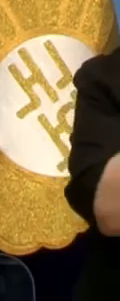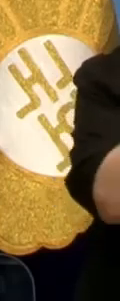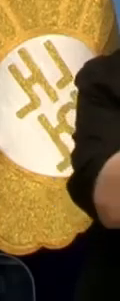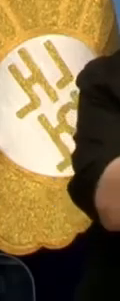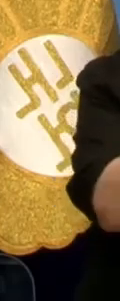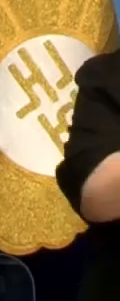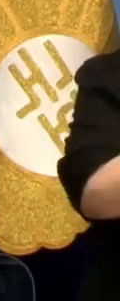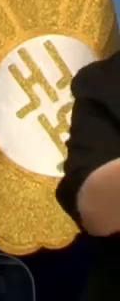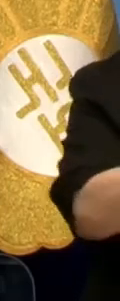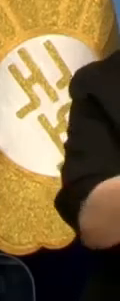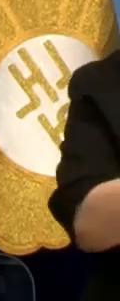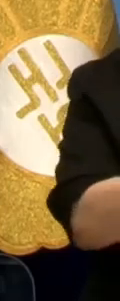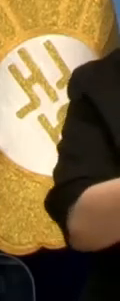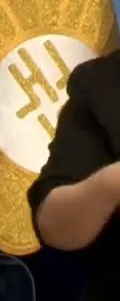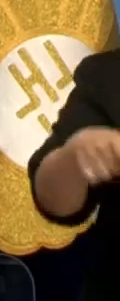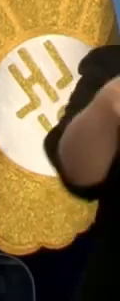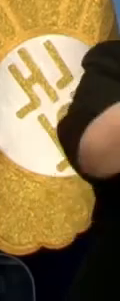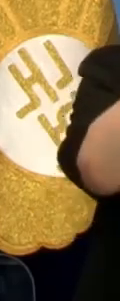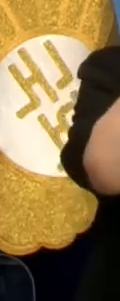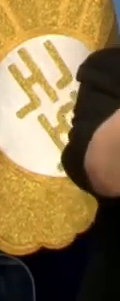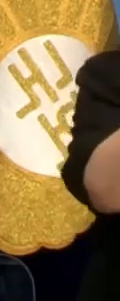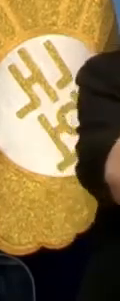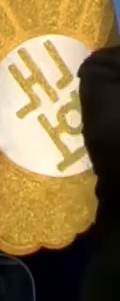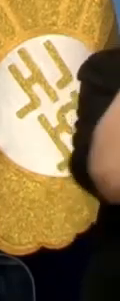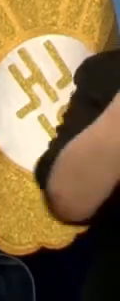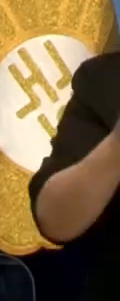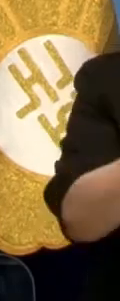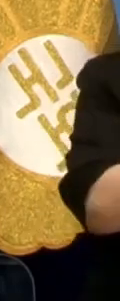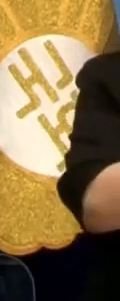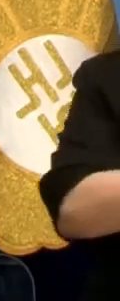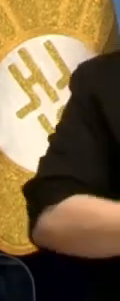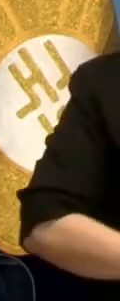활기를 불어넣었는지는 이미 증명됐습니다.